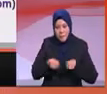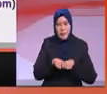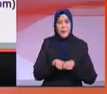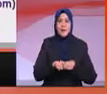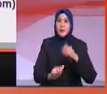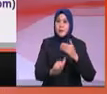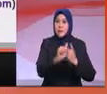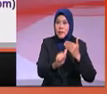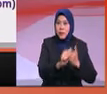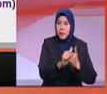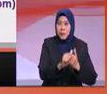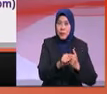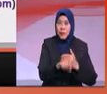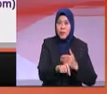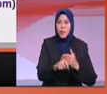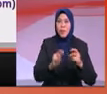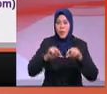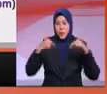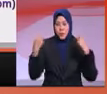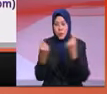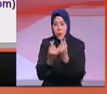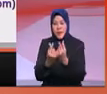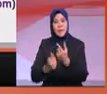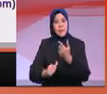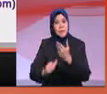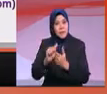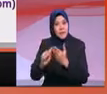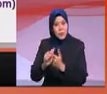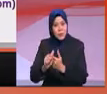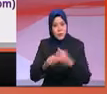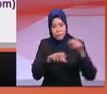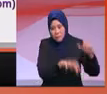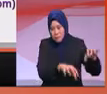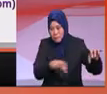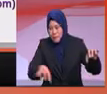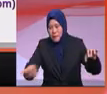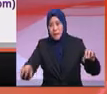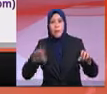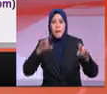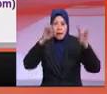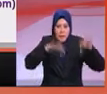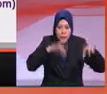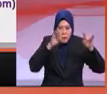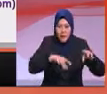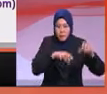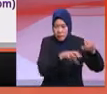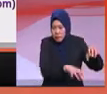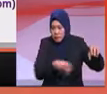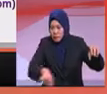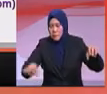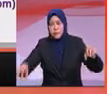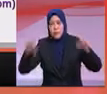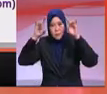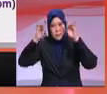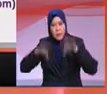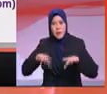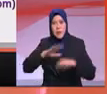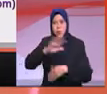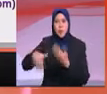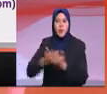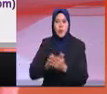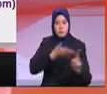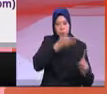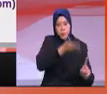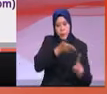lokaliti berisiko dan kumpulan-kumpulan yang berisiko, dan kita saring semua, iaitu mass testing untuk